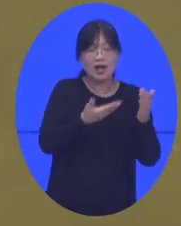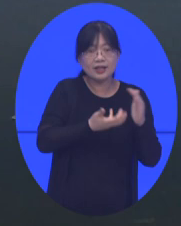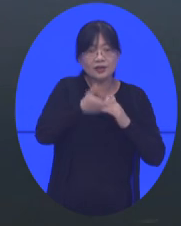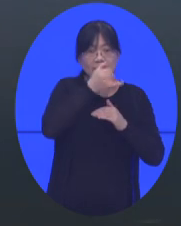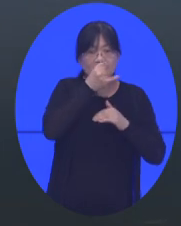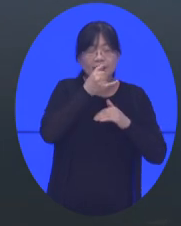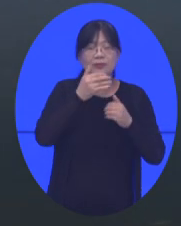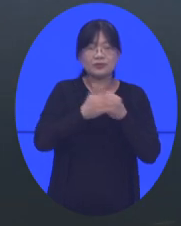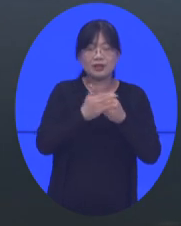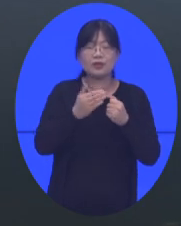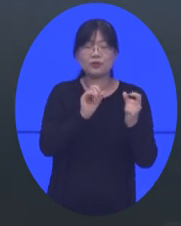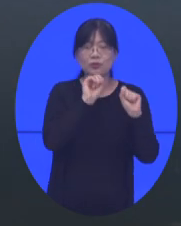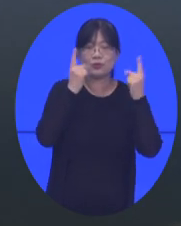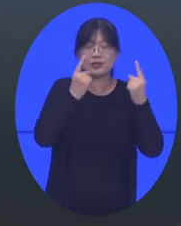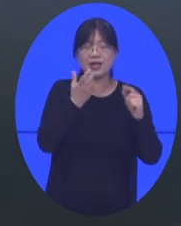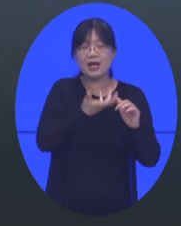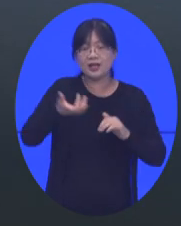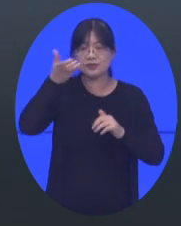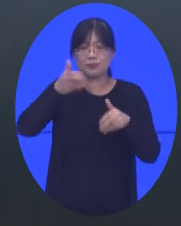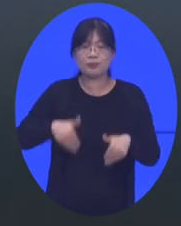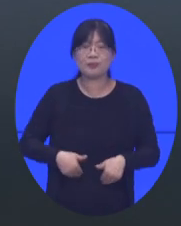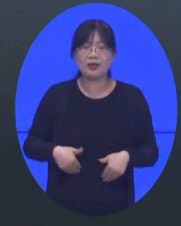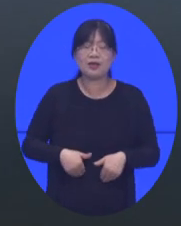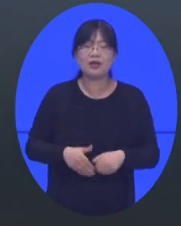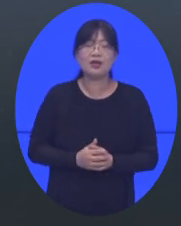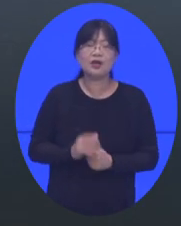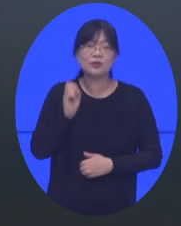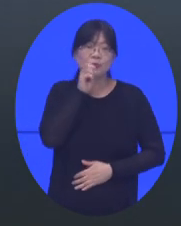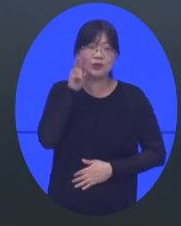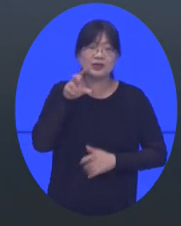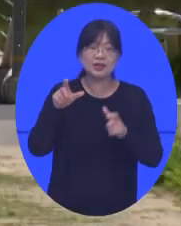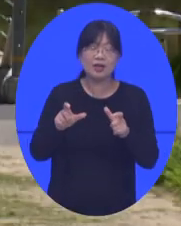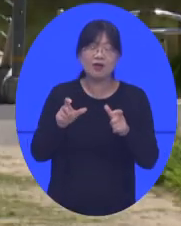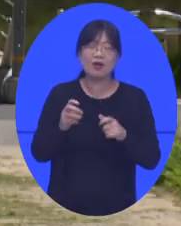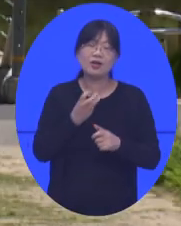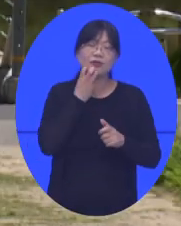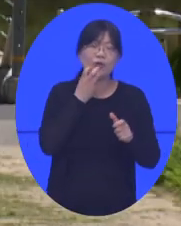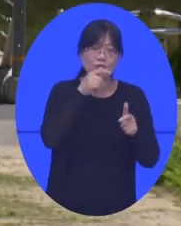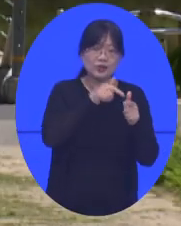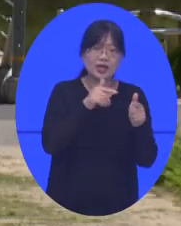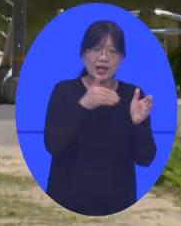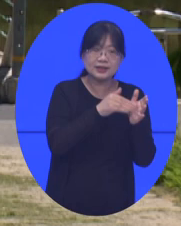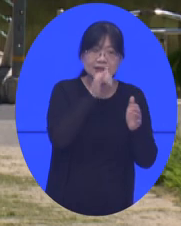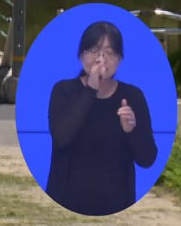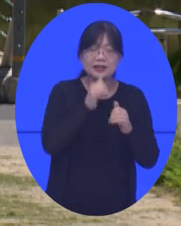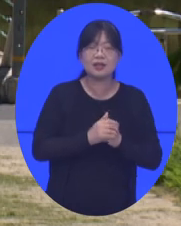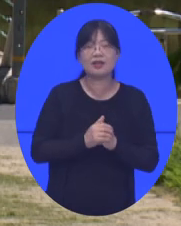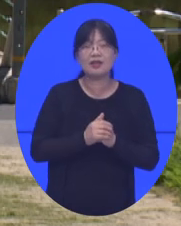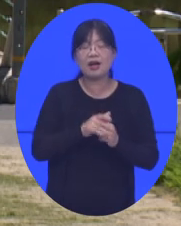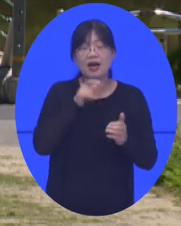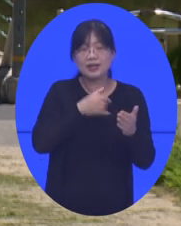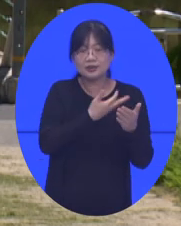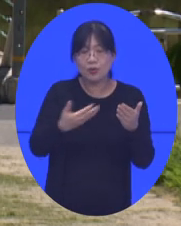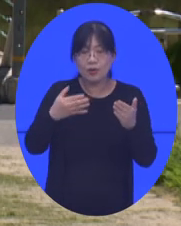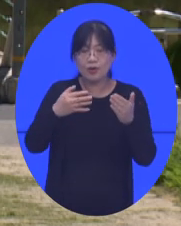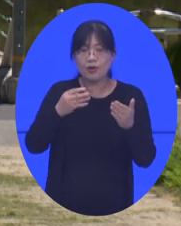필요합니다. 더불어 용인시 기흥구 청덕동에서 서울시 강남구까지 흘러가는 탄천의 유역 면적도